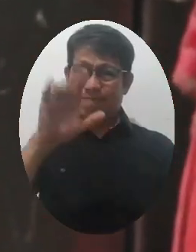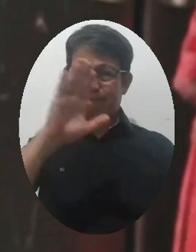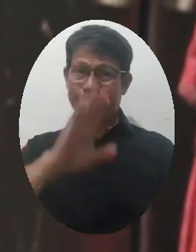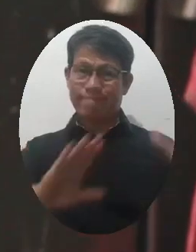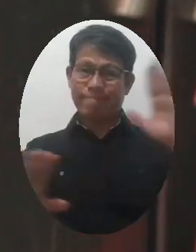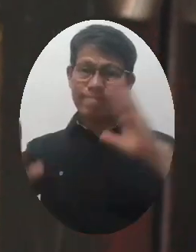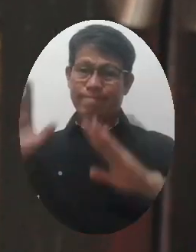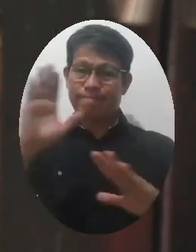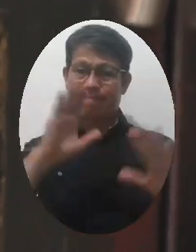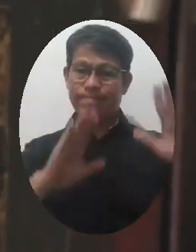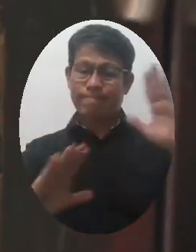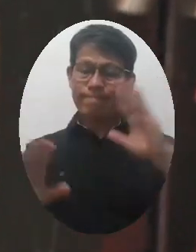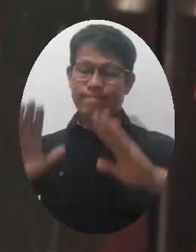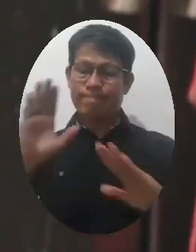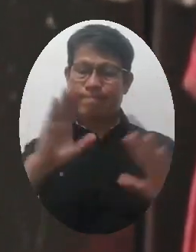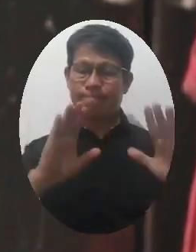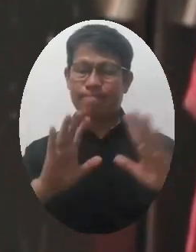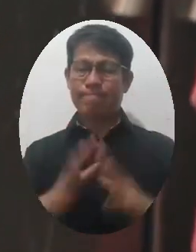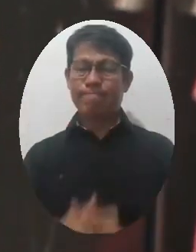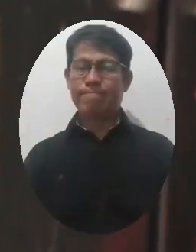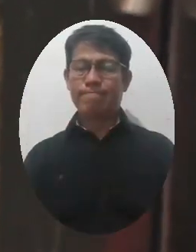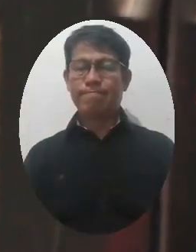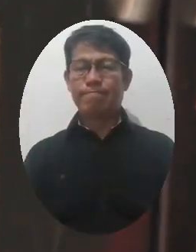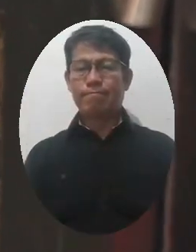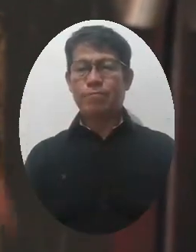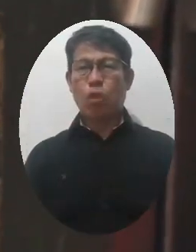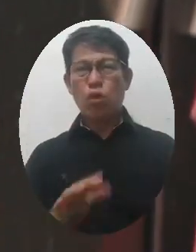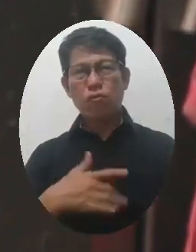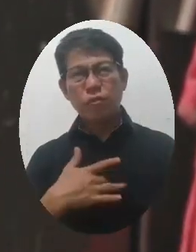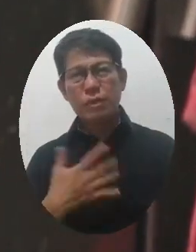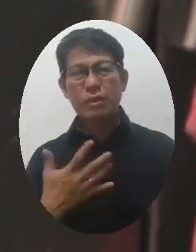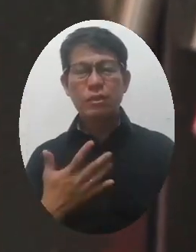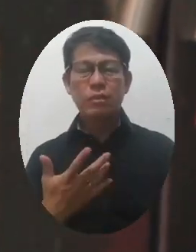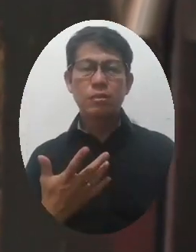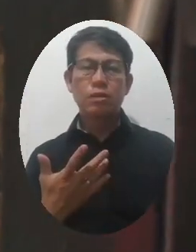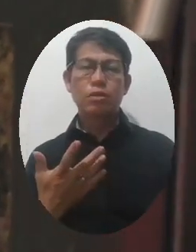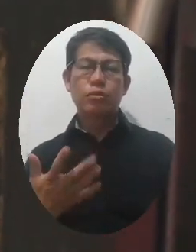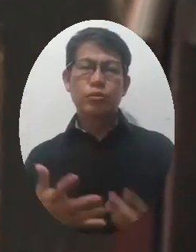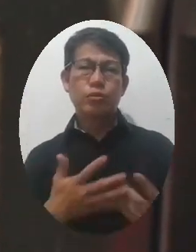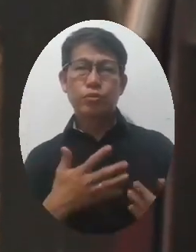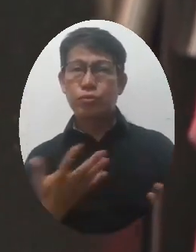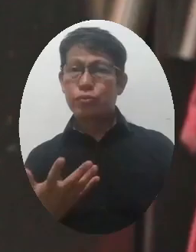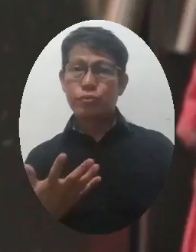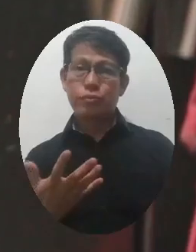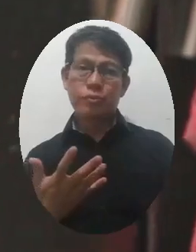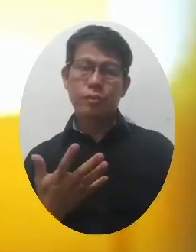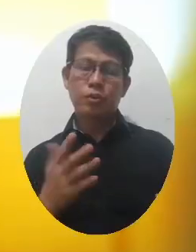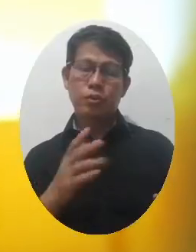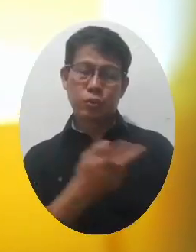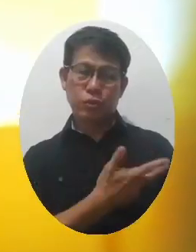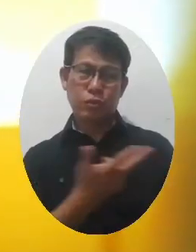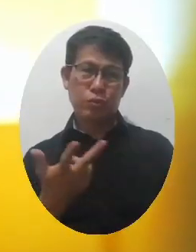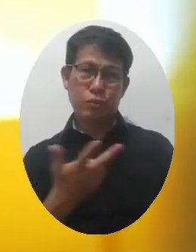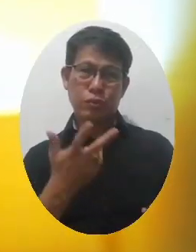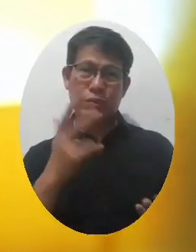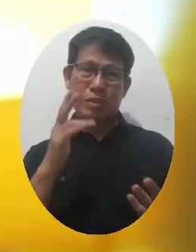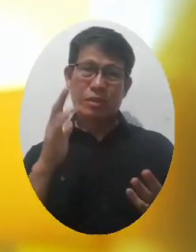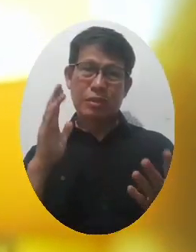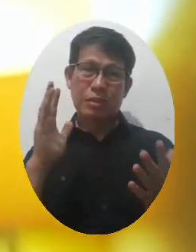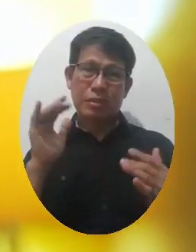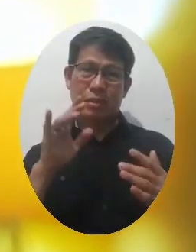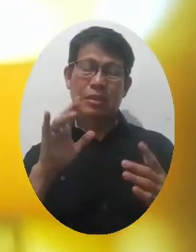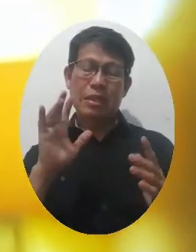yung mga ano niya, mabibigat na nararamdaman. Sa kabila ng sakit ni Dwayne, umaasa sila